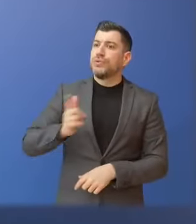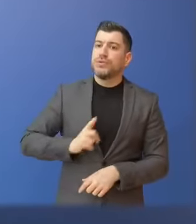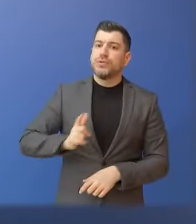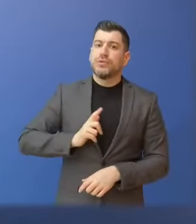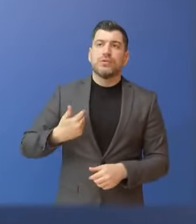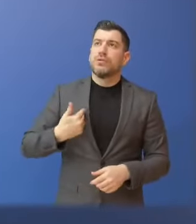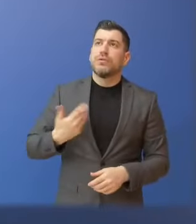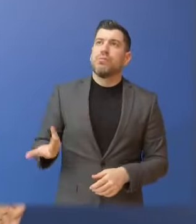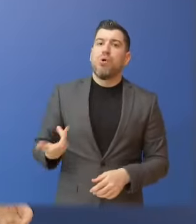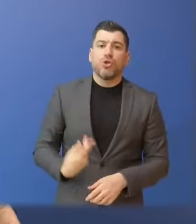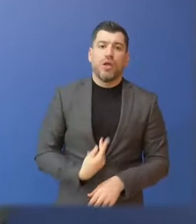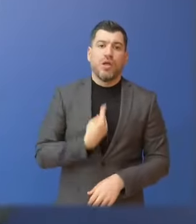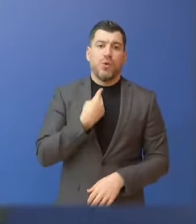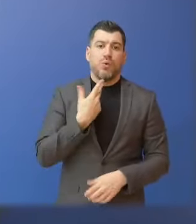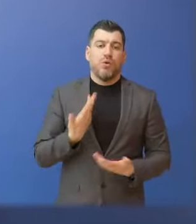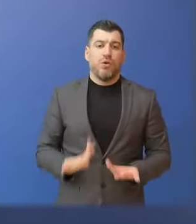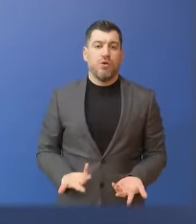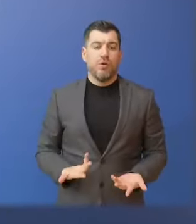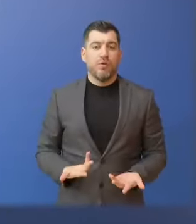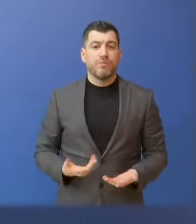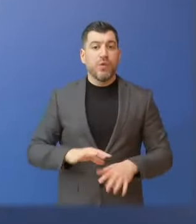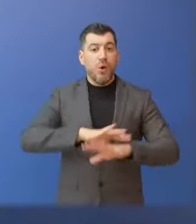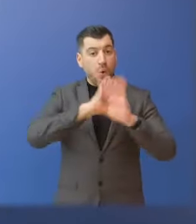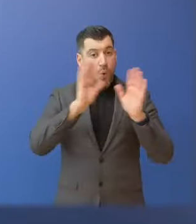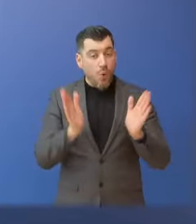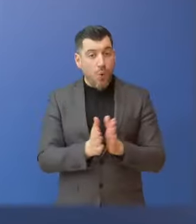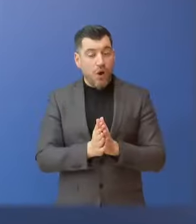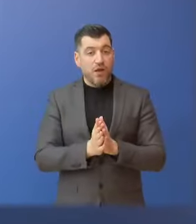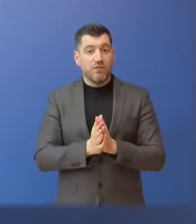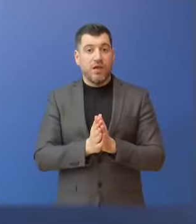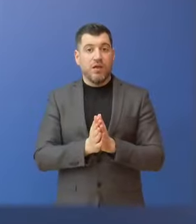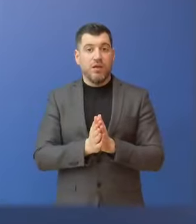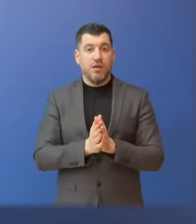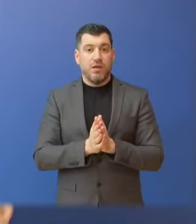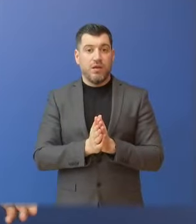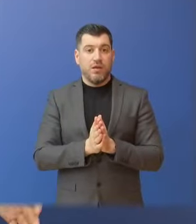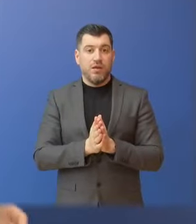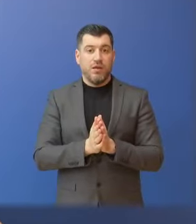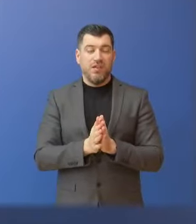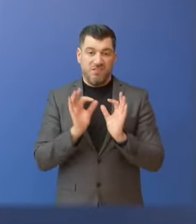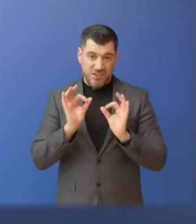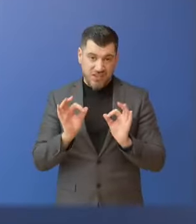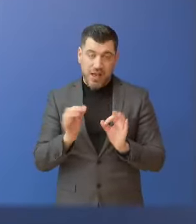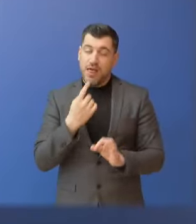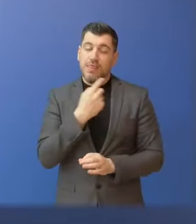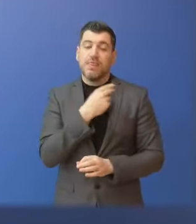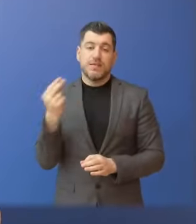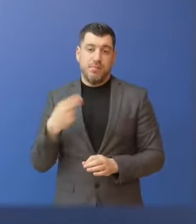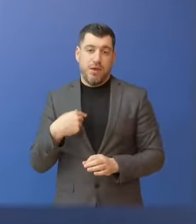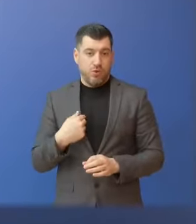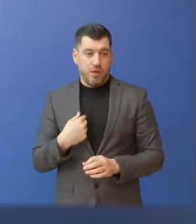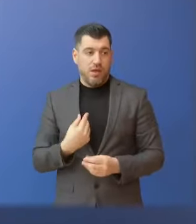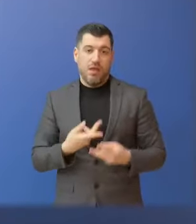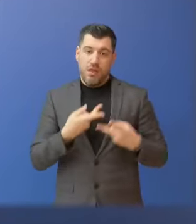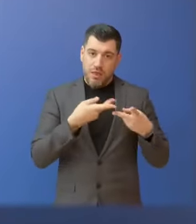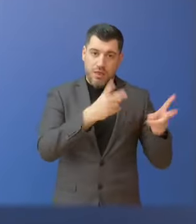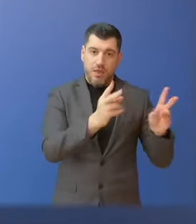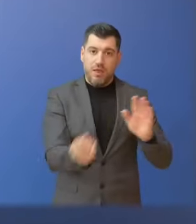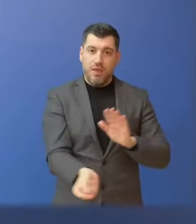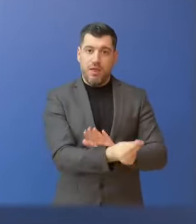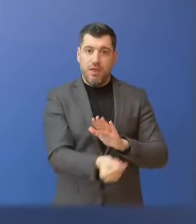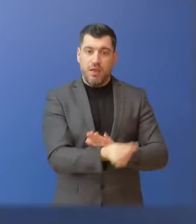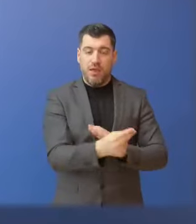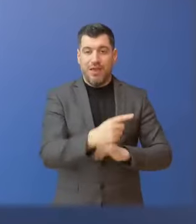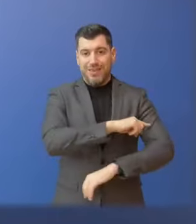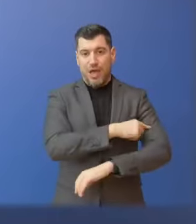η πολιτική σε καμία περίπτωση ποτέ ε ε θα μπορούσαμε να διανοηθούμε να να να νομιμοποιήσουμε όπως κάποιοι μπορεί να μας κατηγορούν το φακελάκι ας